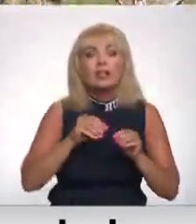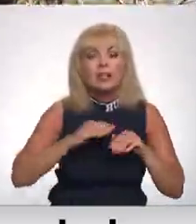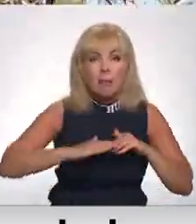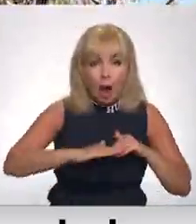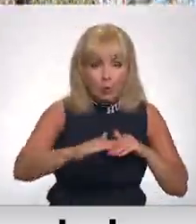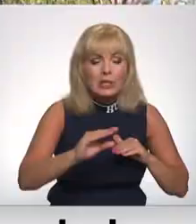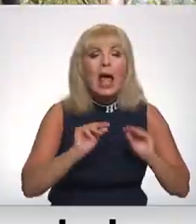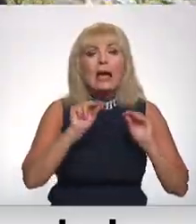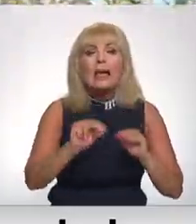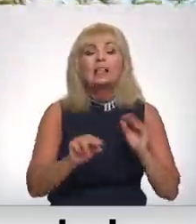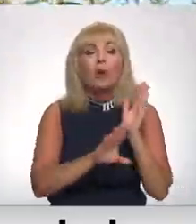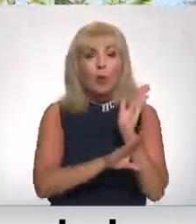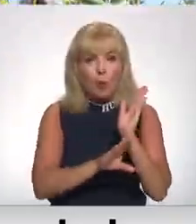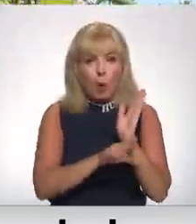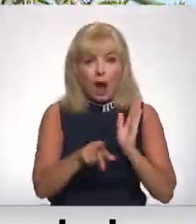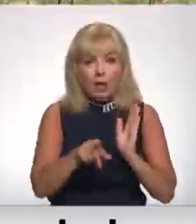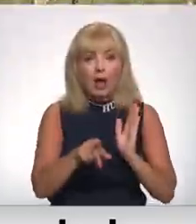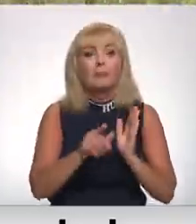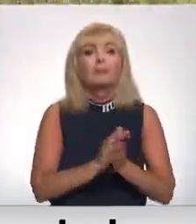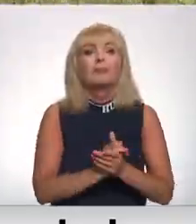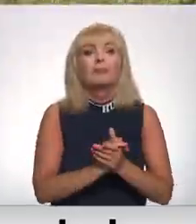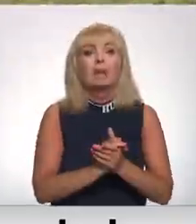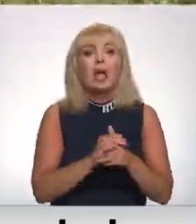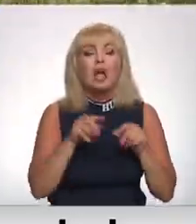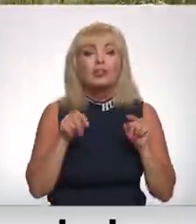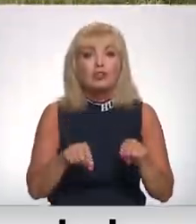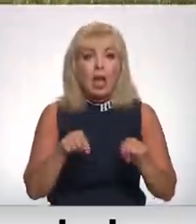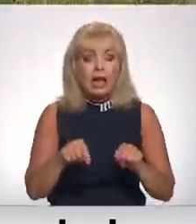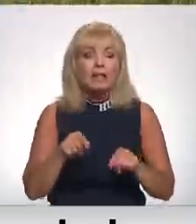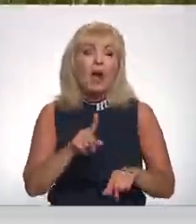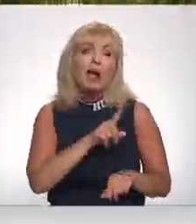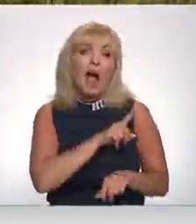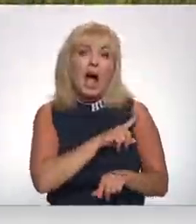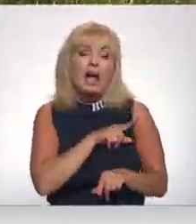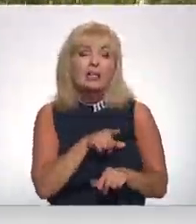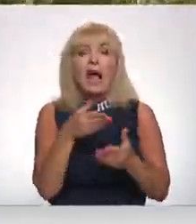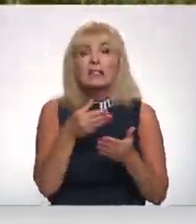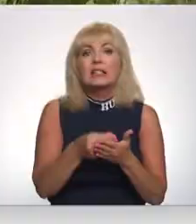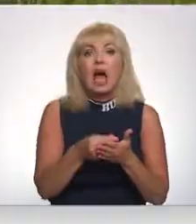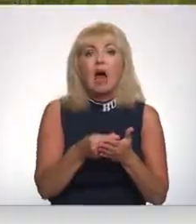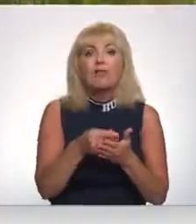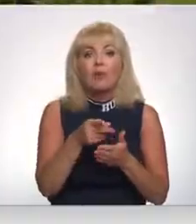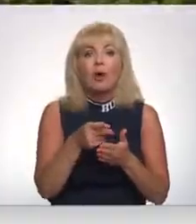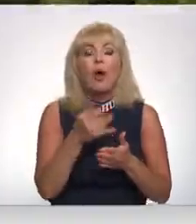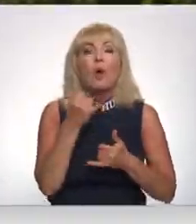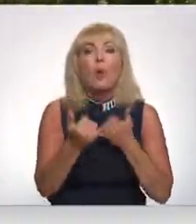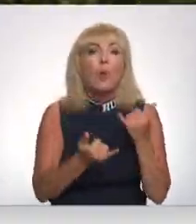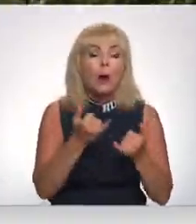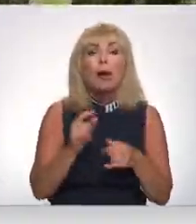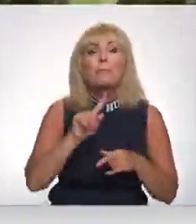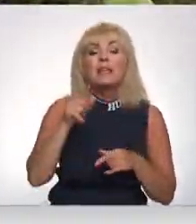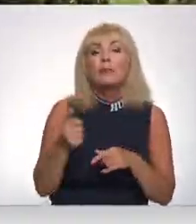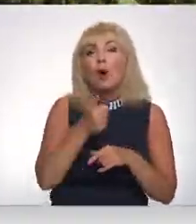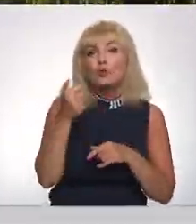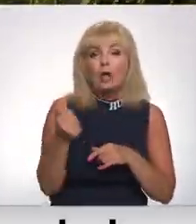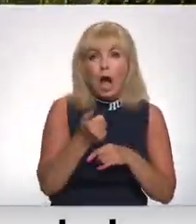kokus. Šajā gadījumā priedes. Viņa šeit tātad gaida savu kopēju, tātad lai viņus pirmajos gados,